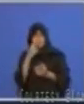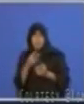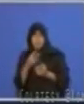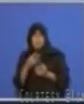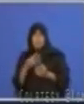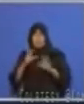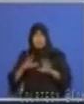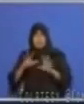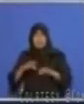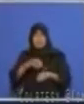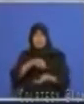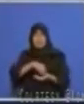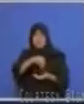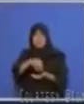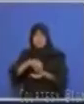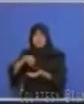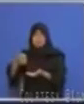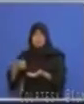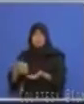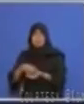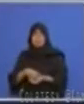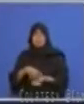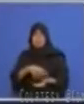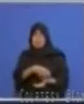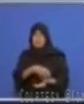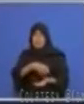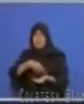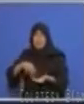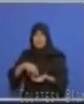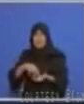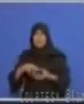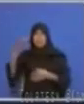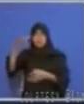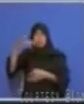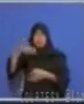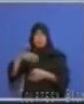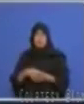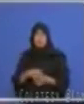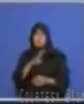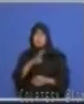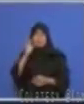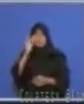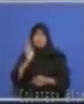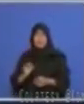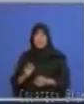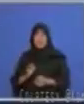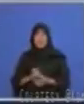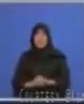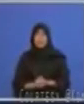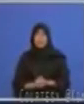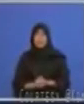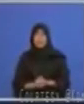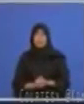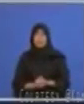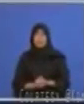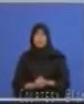petani dan sawah tada hujan itu hampir 40% Bagaimana kira-kira supaya sawwa tada